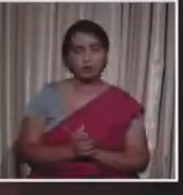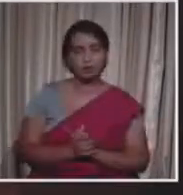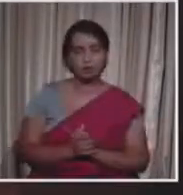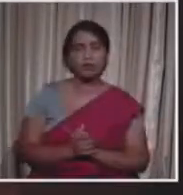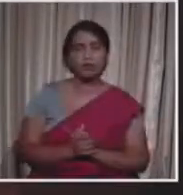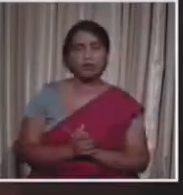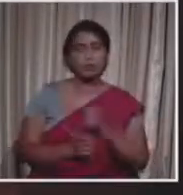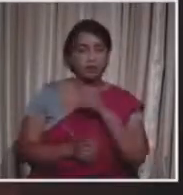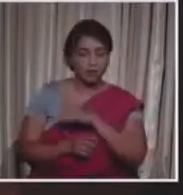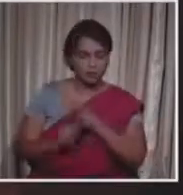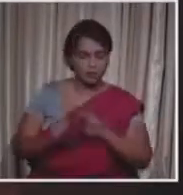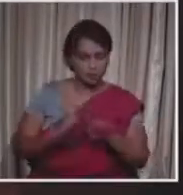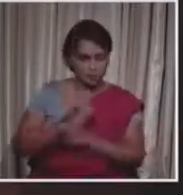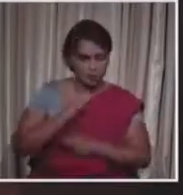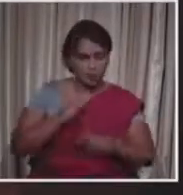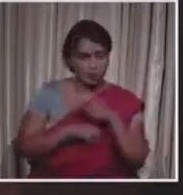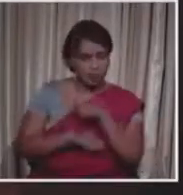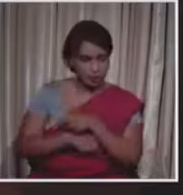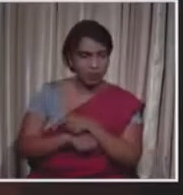මේ යලකන්නේ